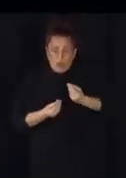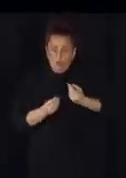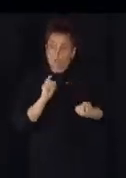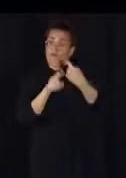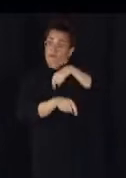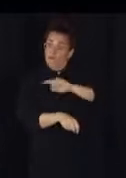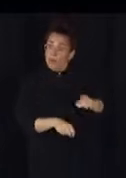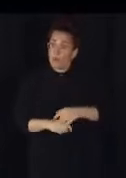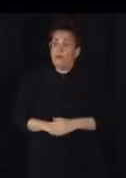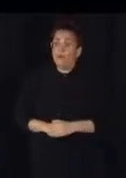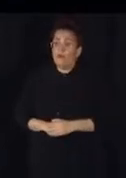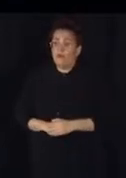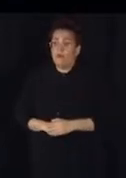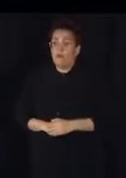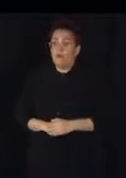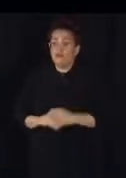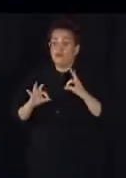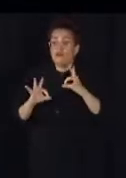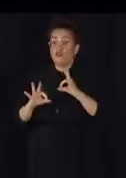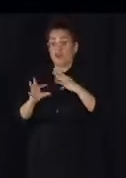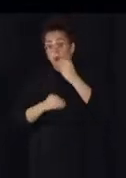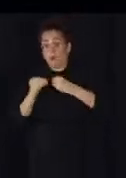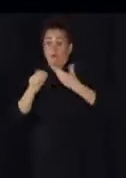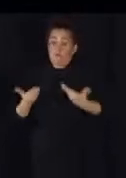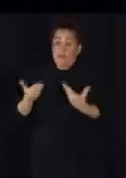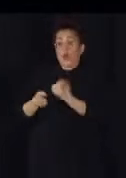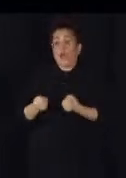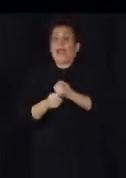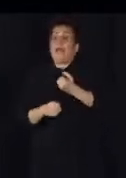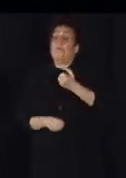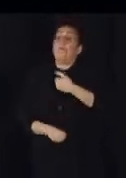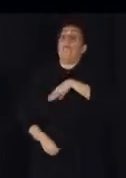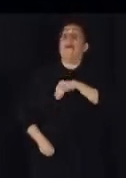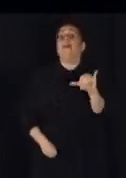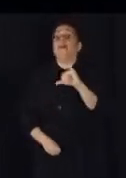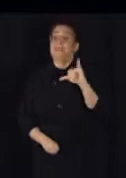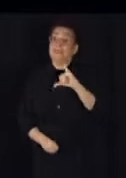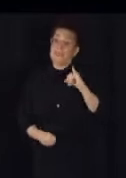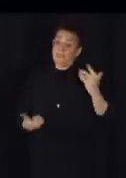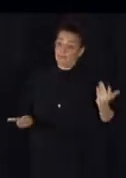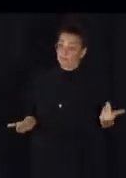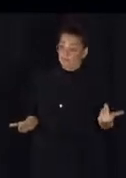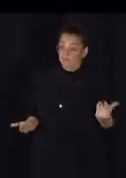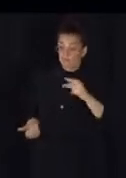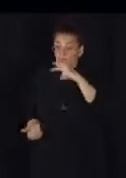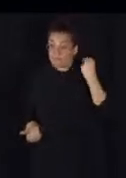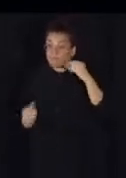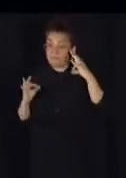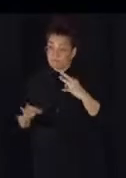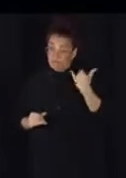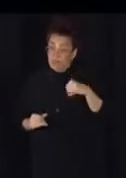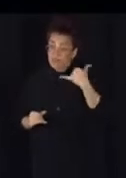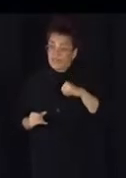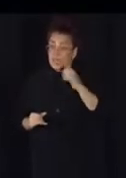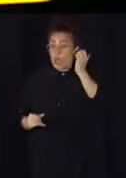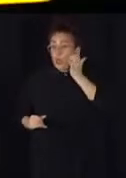nature. Voilà le monde que nous avons créé et que nous continuons de perpétuer un peu plus de jour en jour par chacune de nos actions.